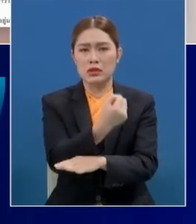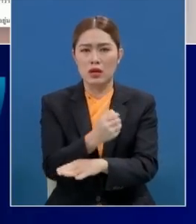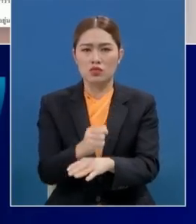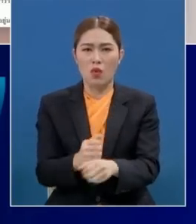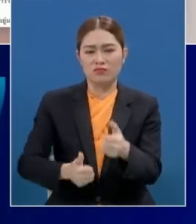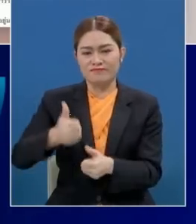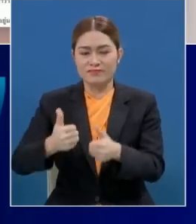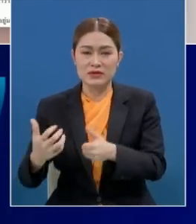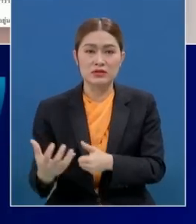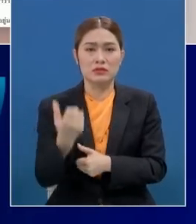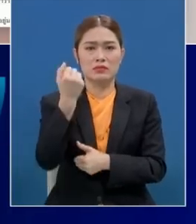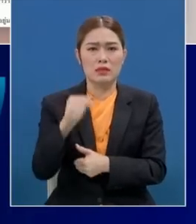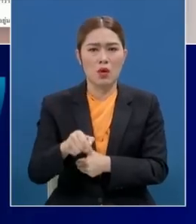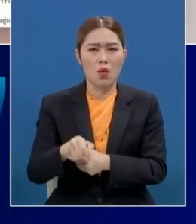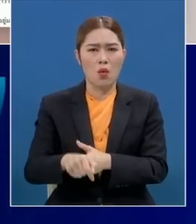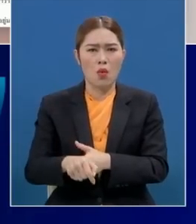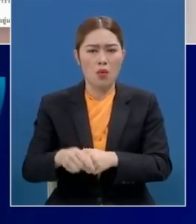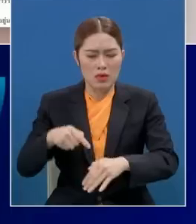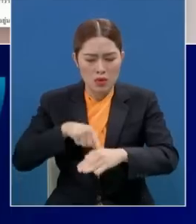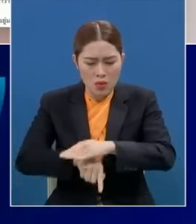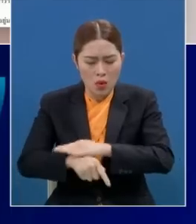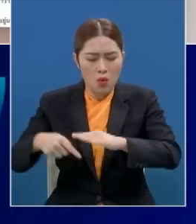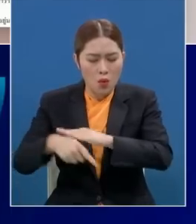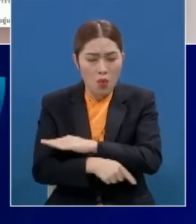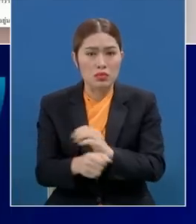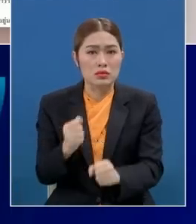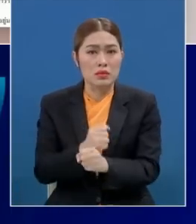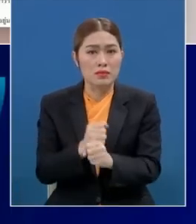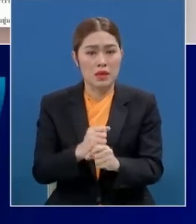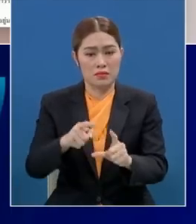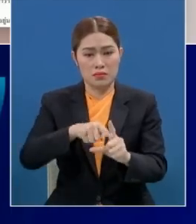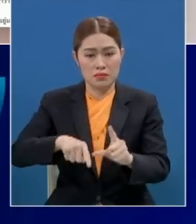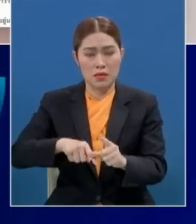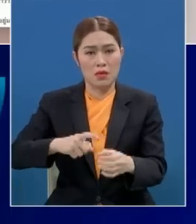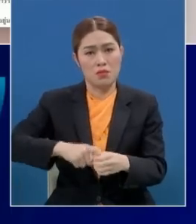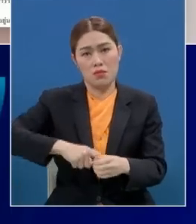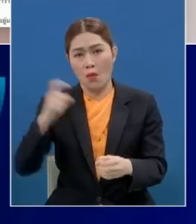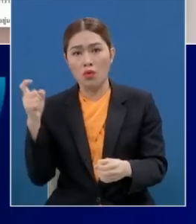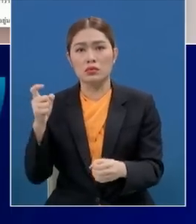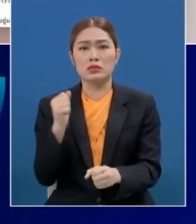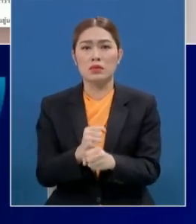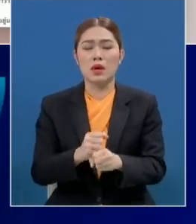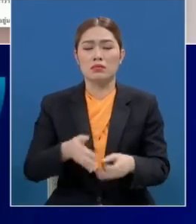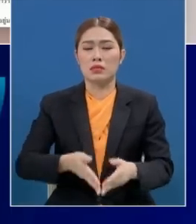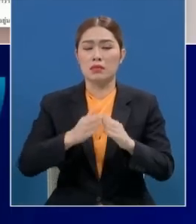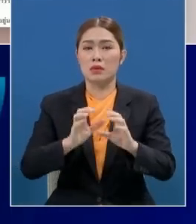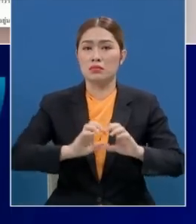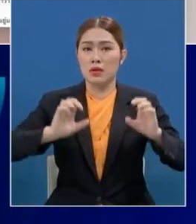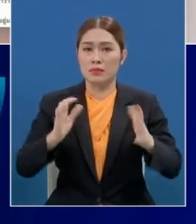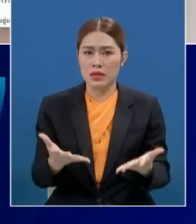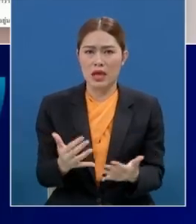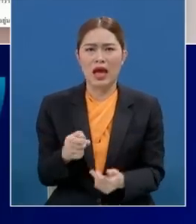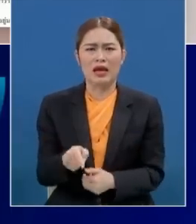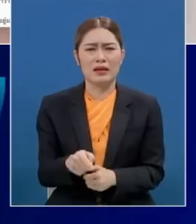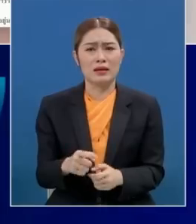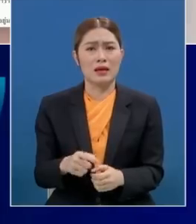แย่งอำนาจรัฐเขาเดินเกณฑ์ใต้ดินกันจะเอาถึงขนาดก้าวไกลออกจากการเป็นสมการในการจัดตั้งรัฐบาลนี่